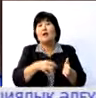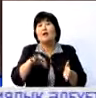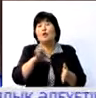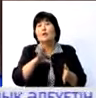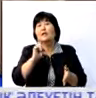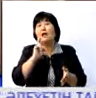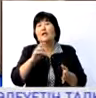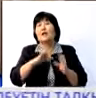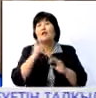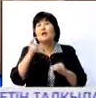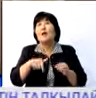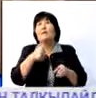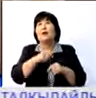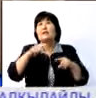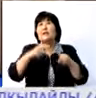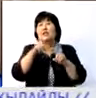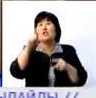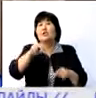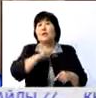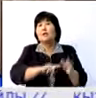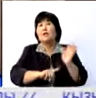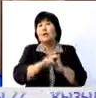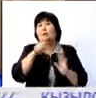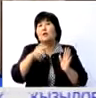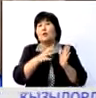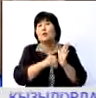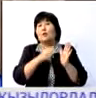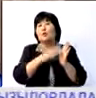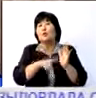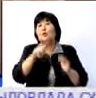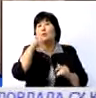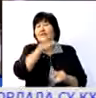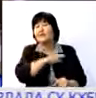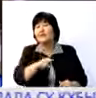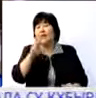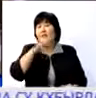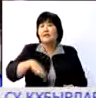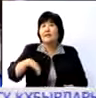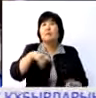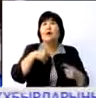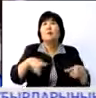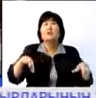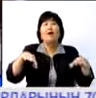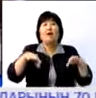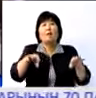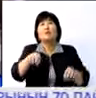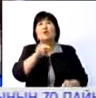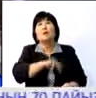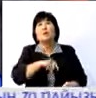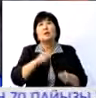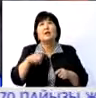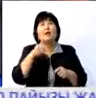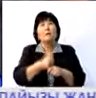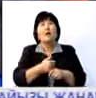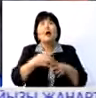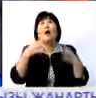Сары Кеңгір совхозында бас инженері болып бастаған ол, 1991 жылға дейін еліміздегі бірнеше автотранспорт мекемелерін басқарды.